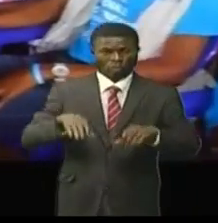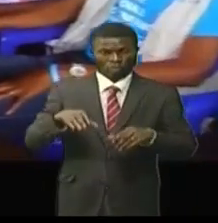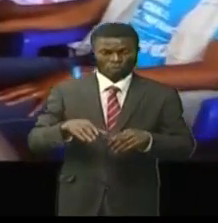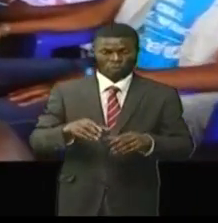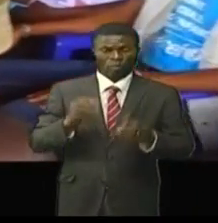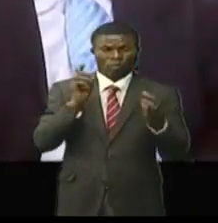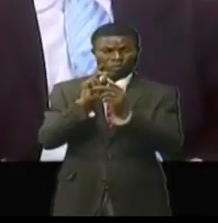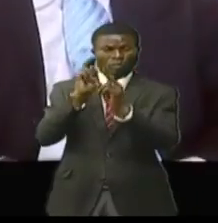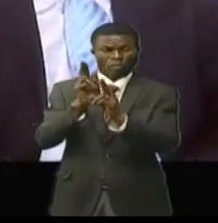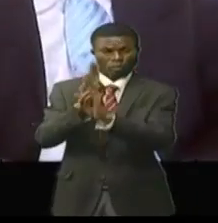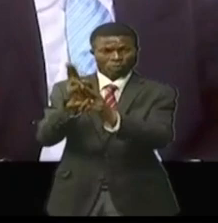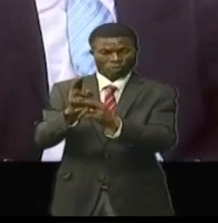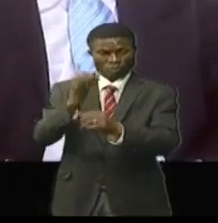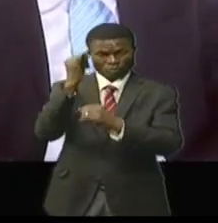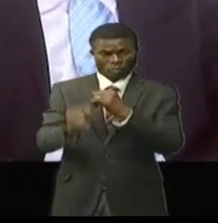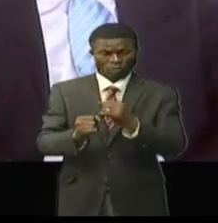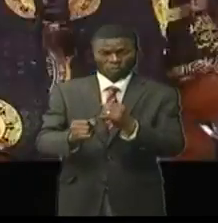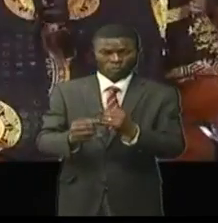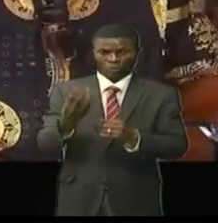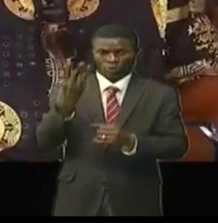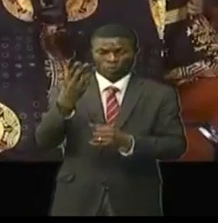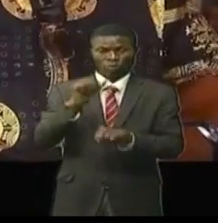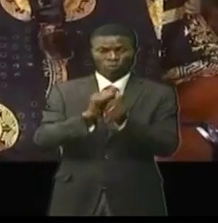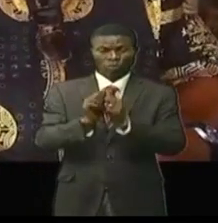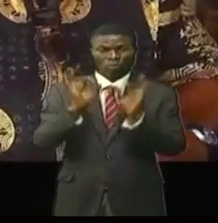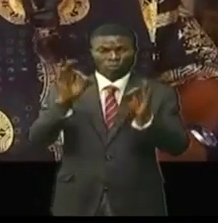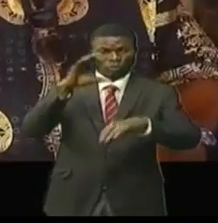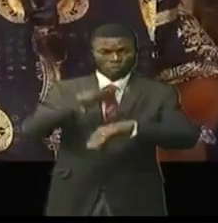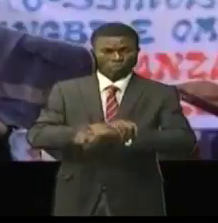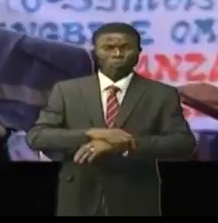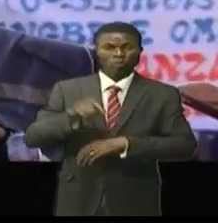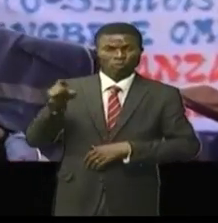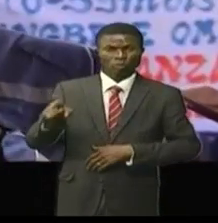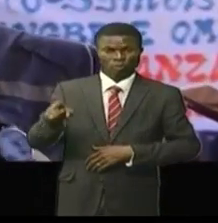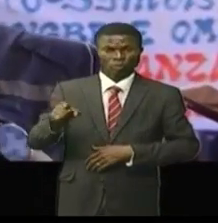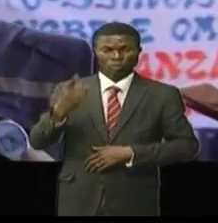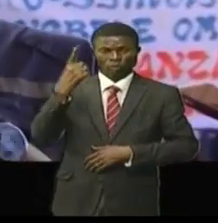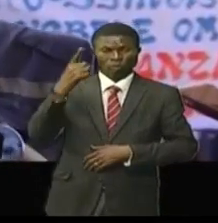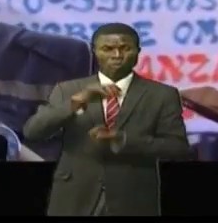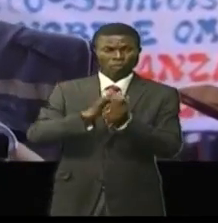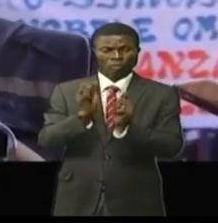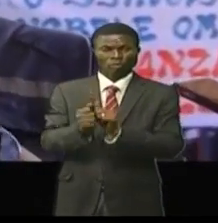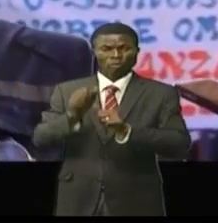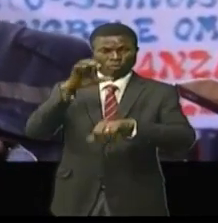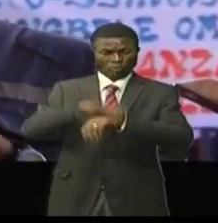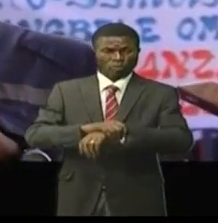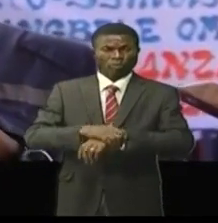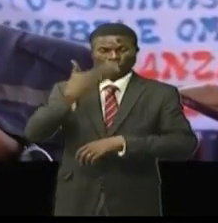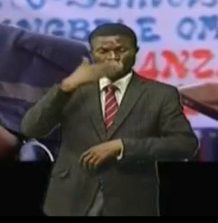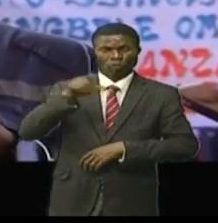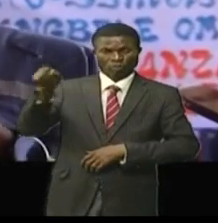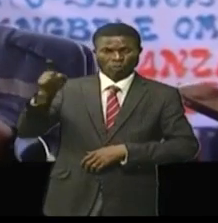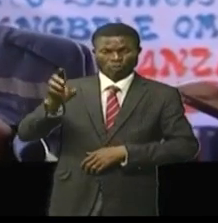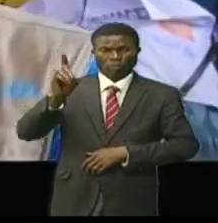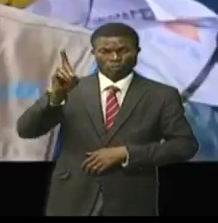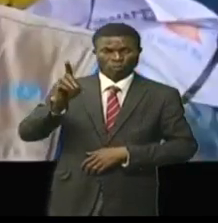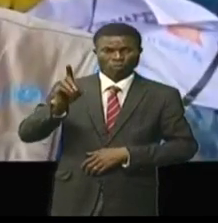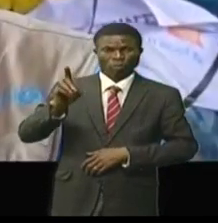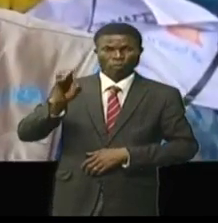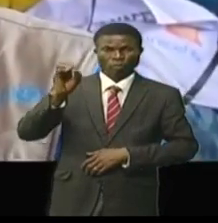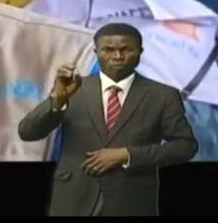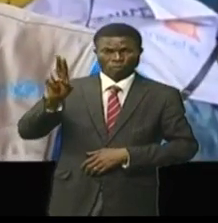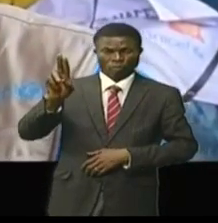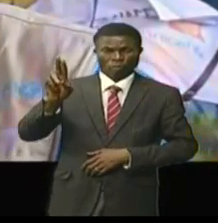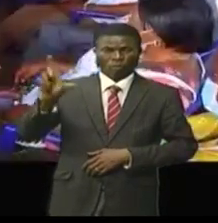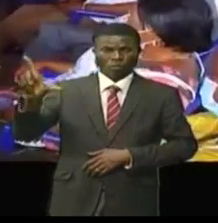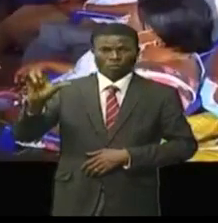rapports relèvent que parmi les 3 nouveaux cas enregistrés en RDC, un cas se trouve dans la zone de santé d'Akéti à Doulia, à province du